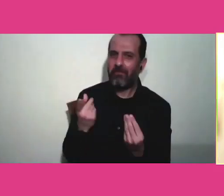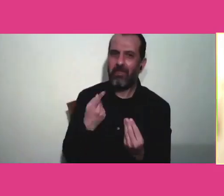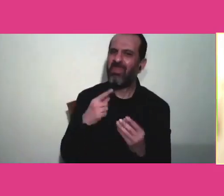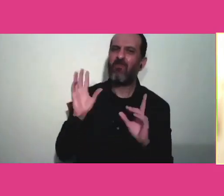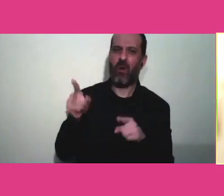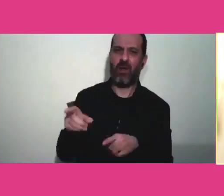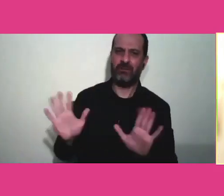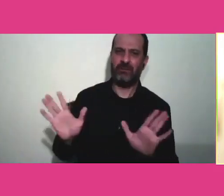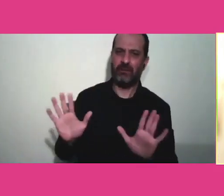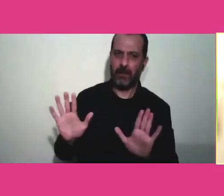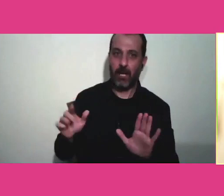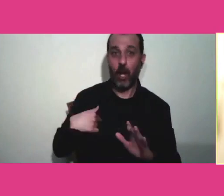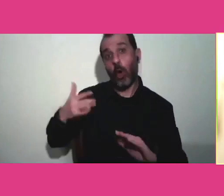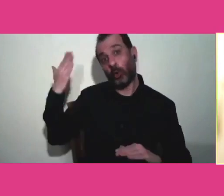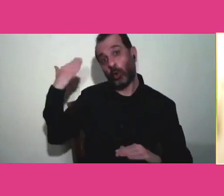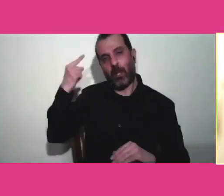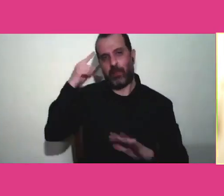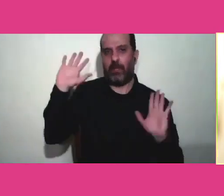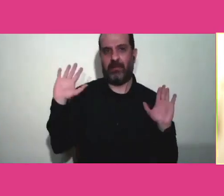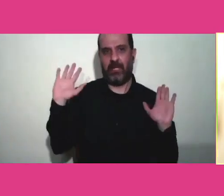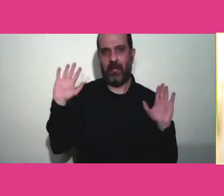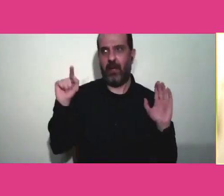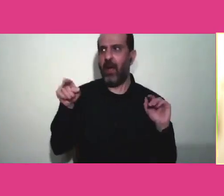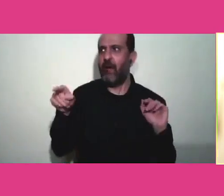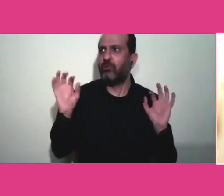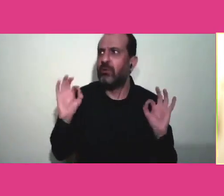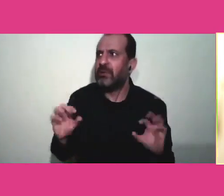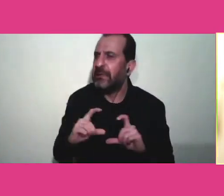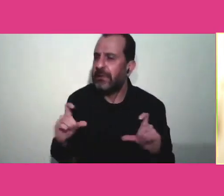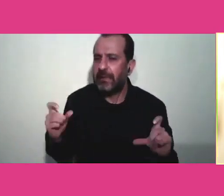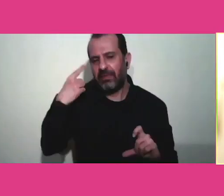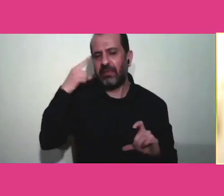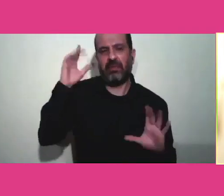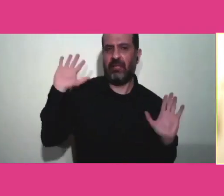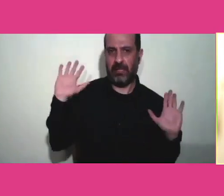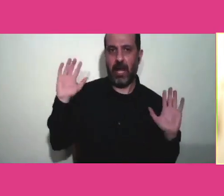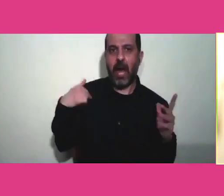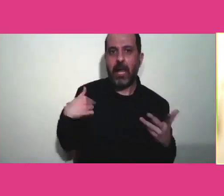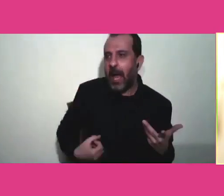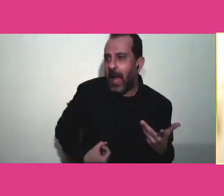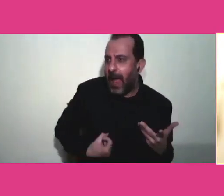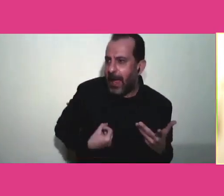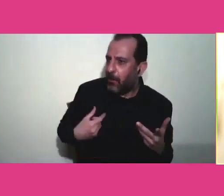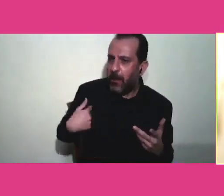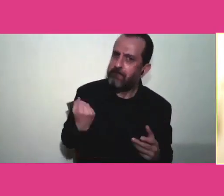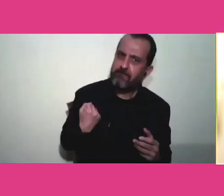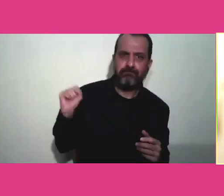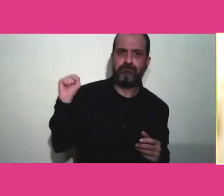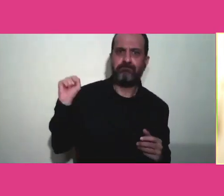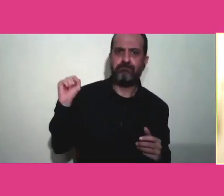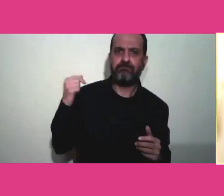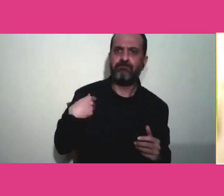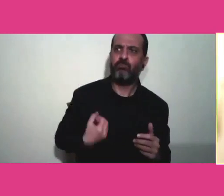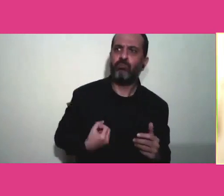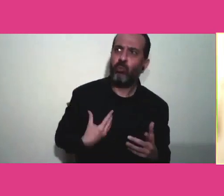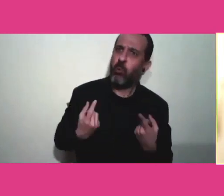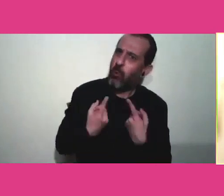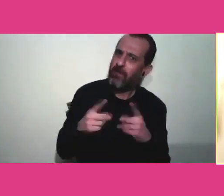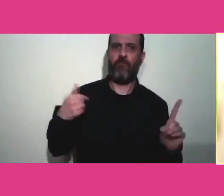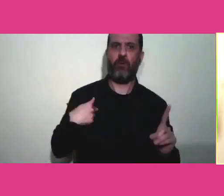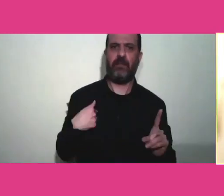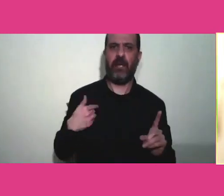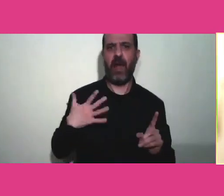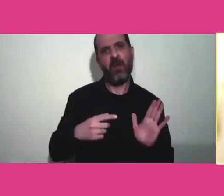Βέβαια τότε δεν ήξερα τι είναι αυτό, αλλά ήξερα ότι δεν συμφωνώ, ότι ένιωθα αλλιώς και ότι ήθελα να το επικοινωνήσω κάπως